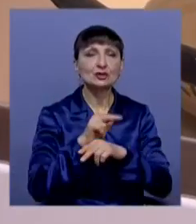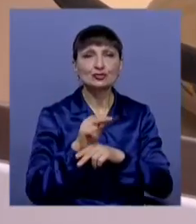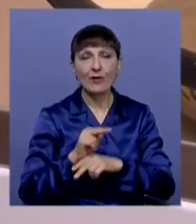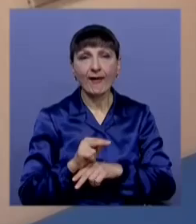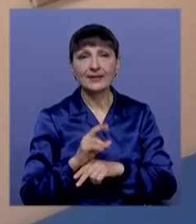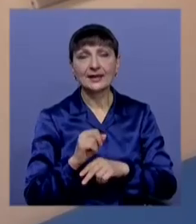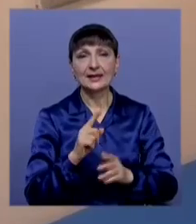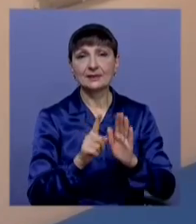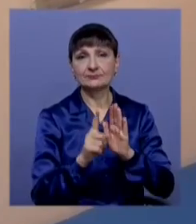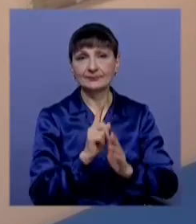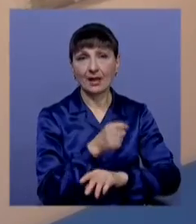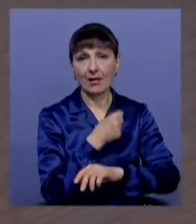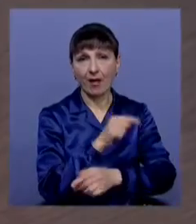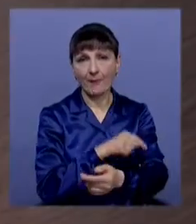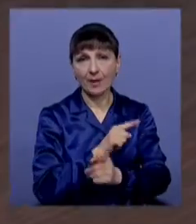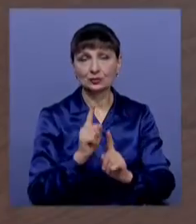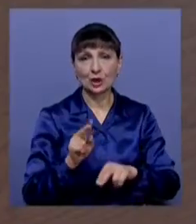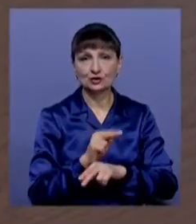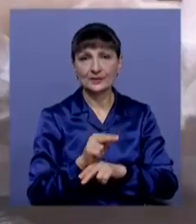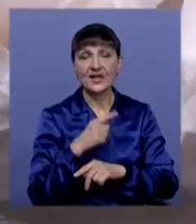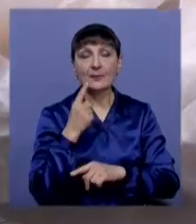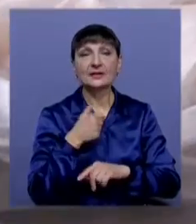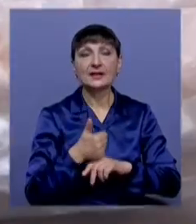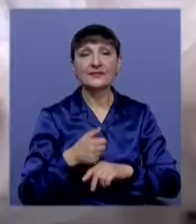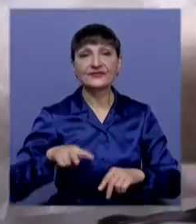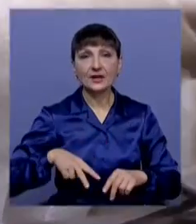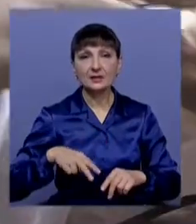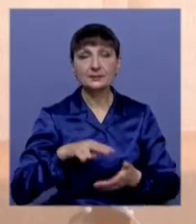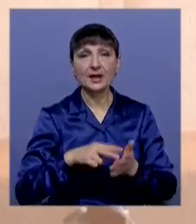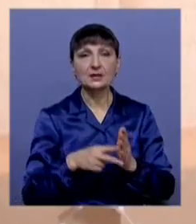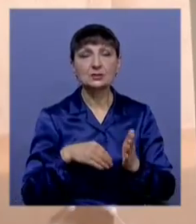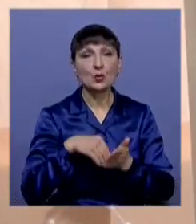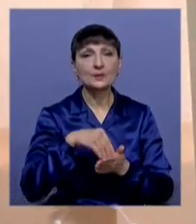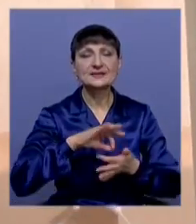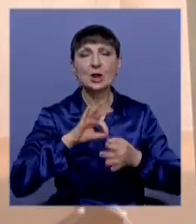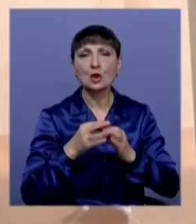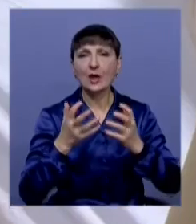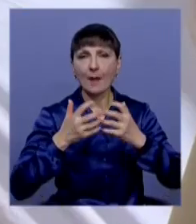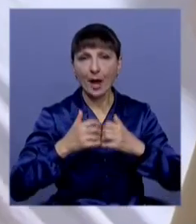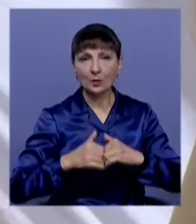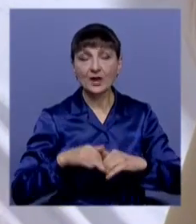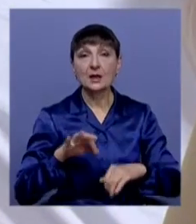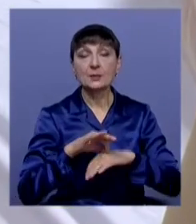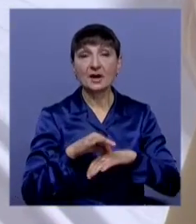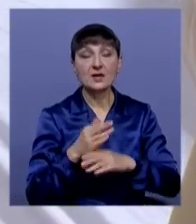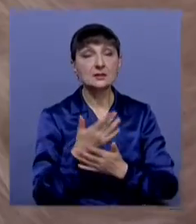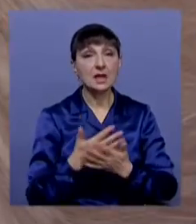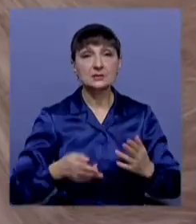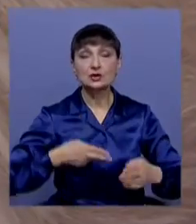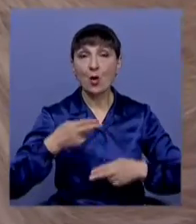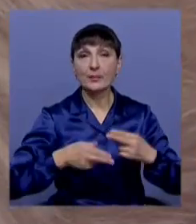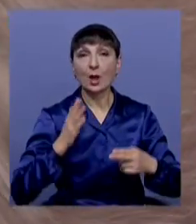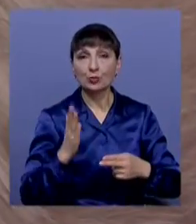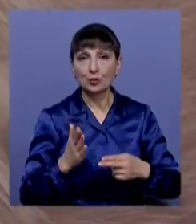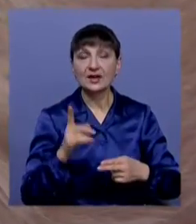кабинет дневного стационара. По словам главного врача, планируется даже закупить сложное оборудование и на месте проводить различные операции, в